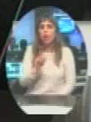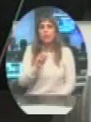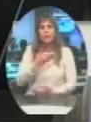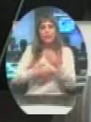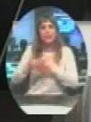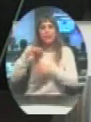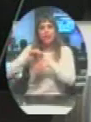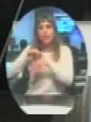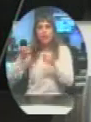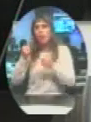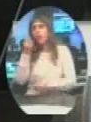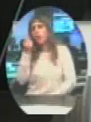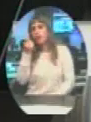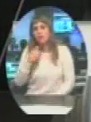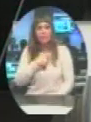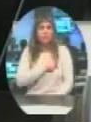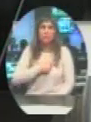כסף. לצערי הרב,